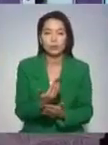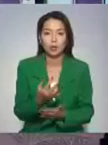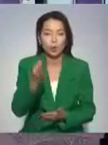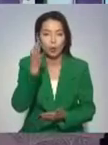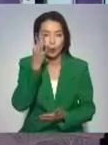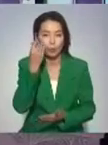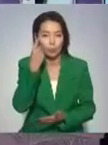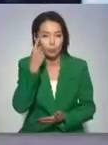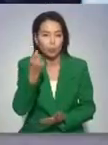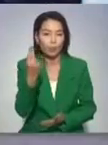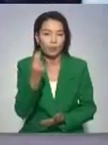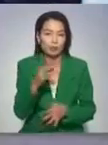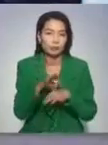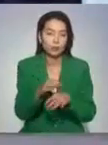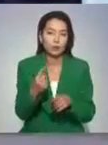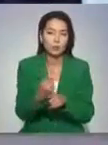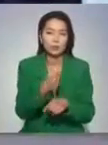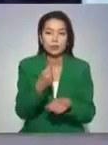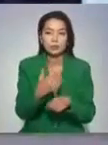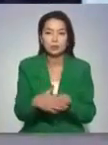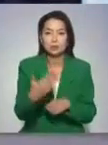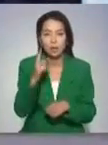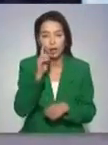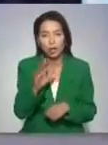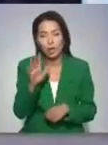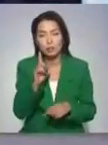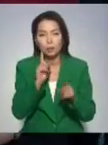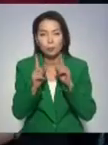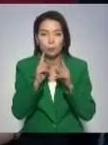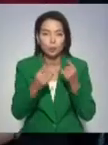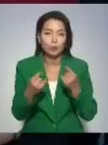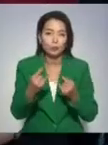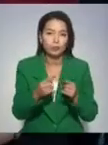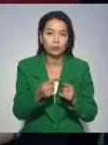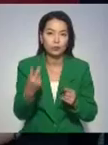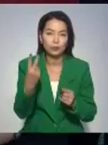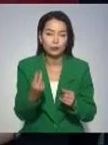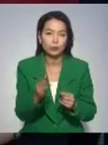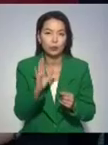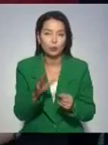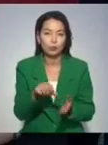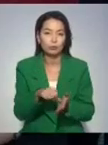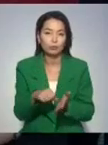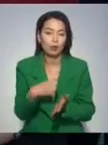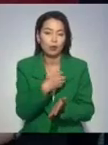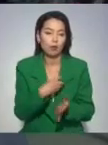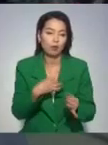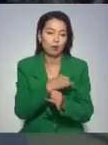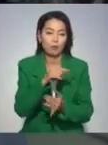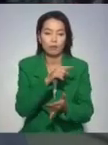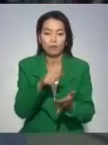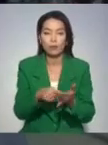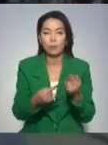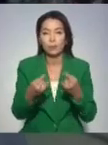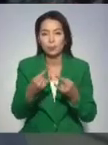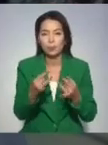Астане проходит первый центральноазиатский медиафорум. В течение 2 дней признанные в отрасли эксперты обсудят актуальные вопросы развития медиа